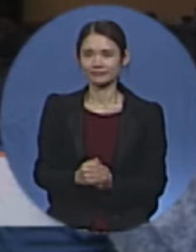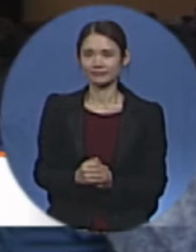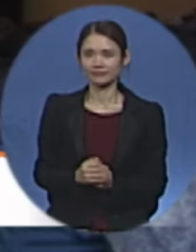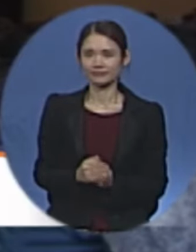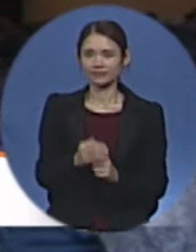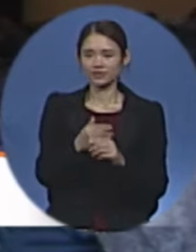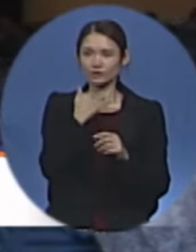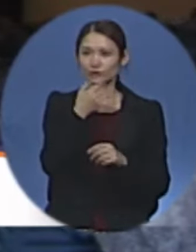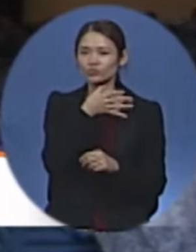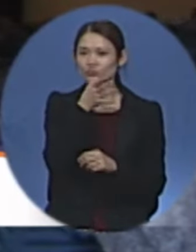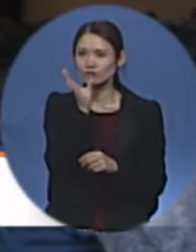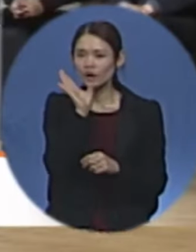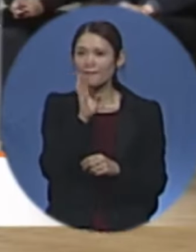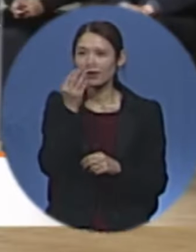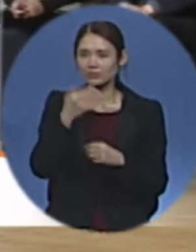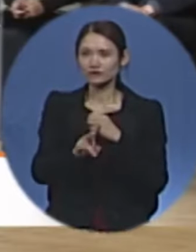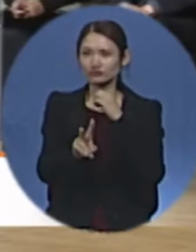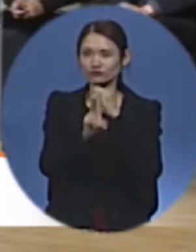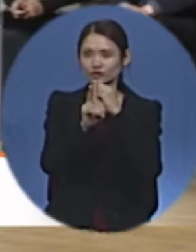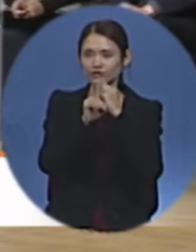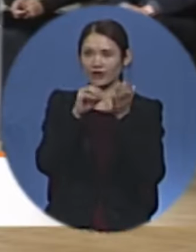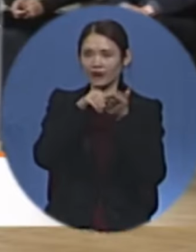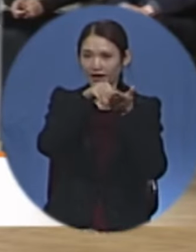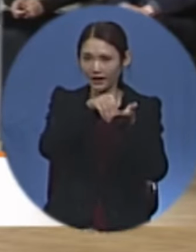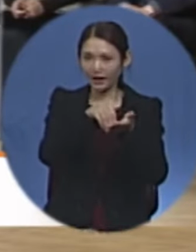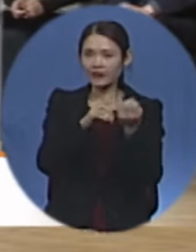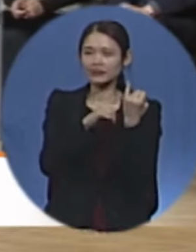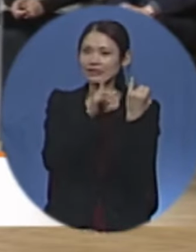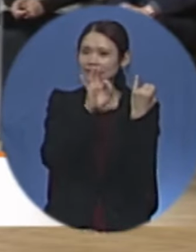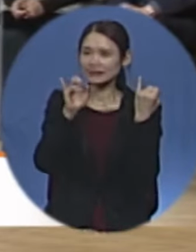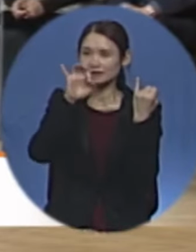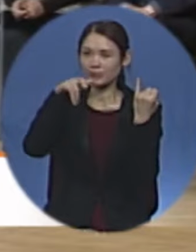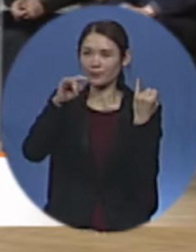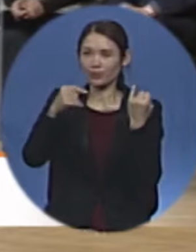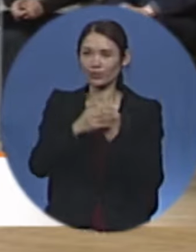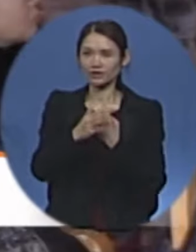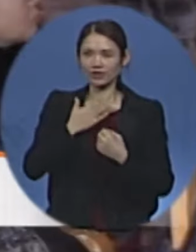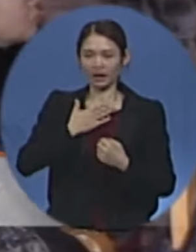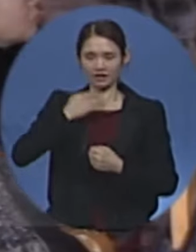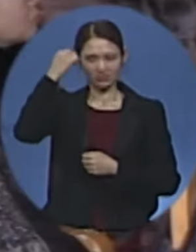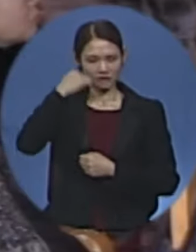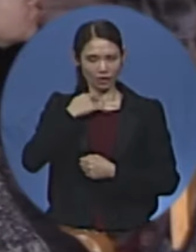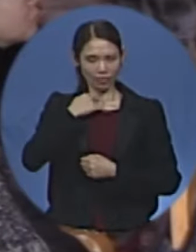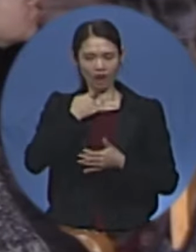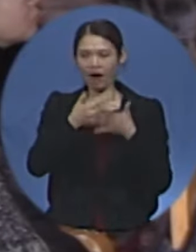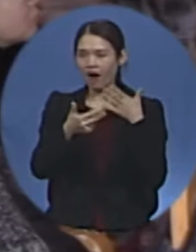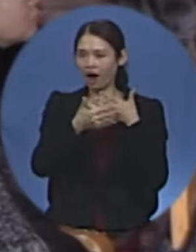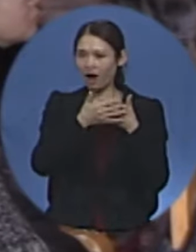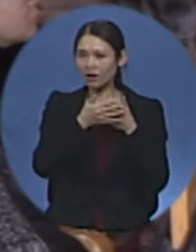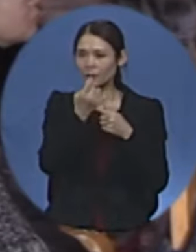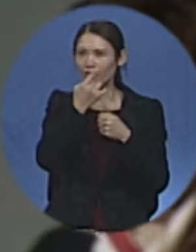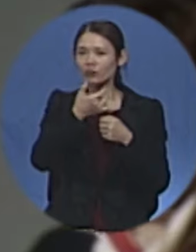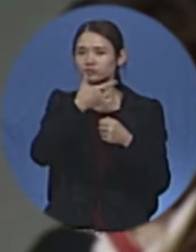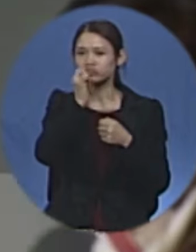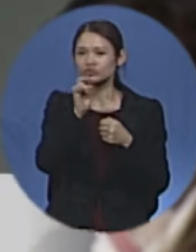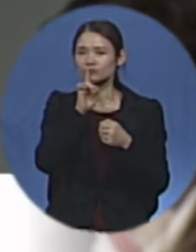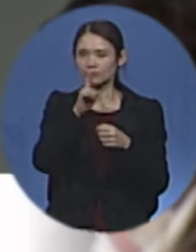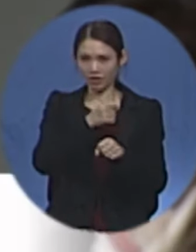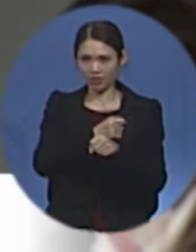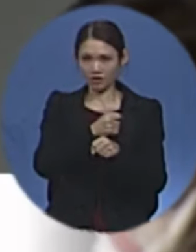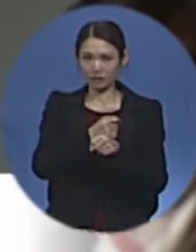중년의 나이지만 중학교 2학년인 이만복 씨가 자신이 느꼈던 학력의 벽을 이야기합니다.